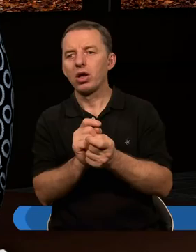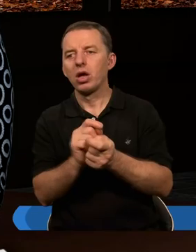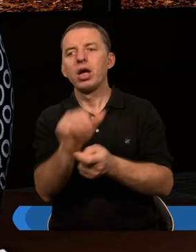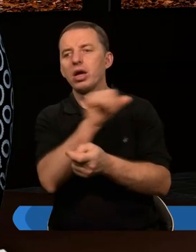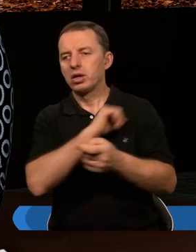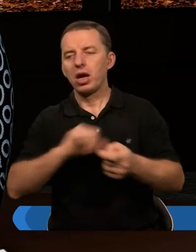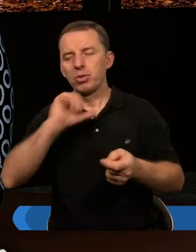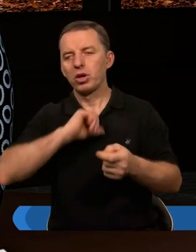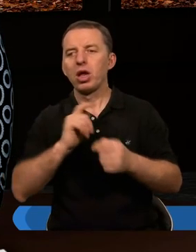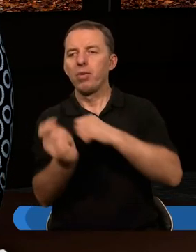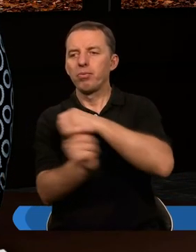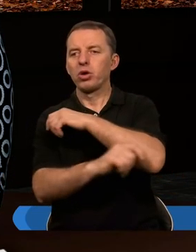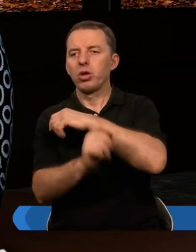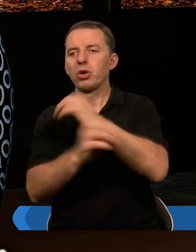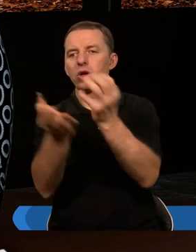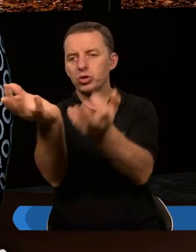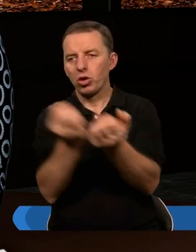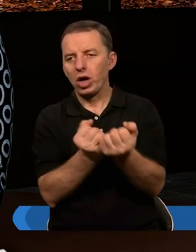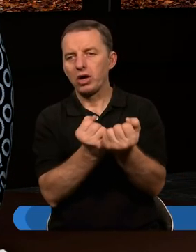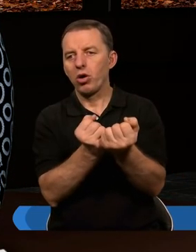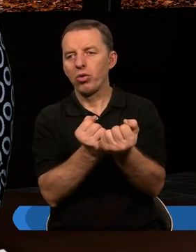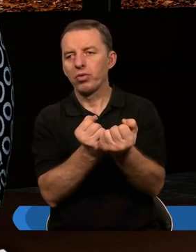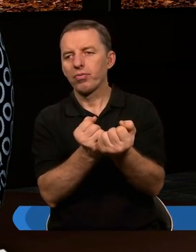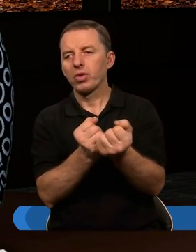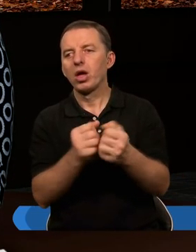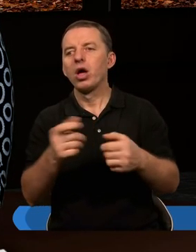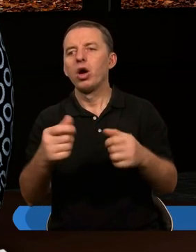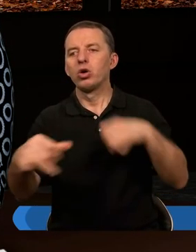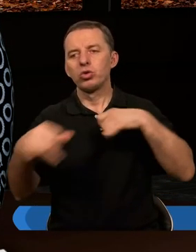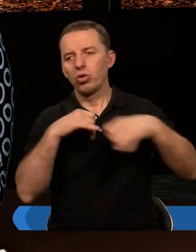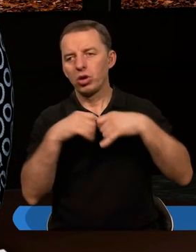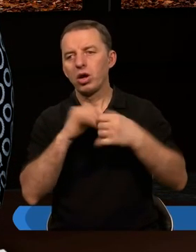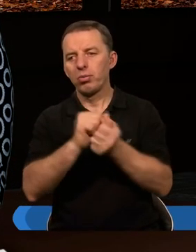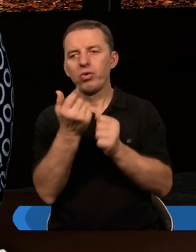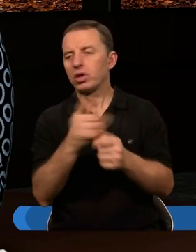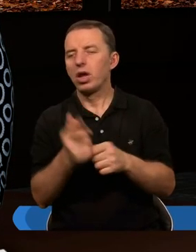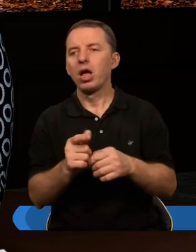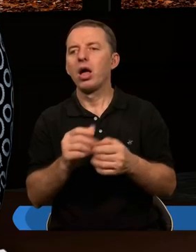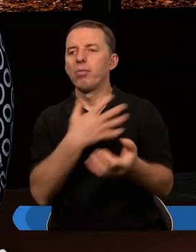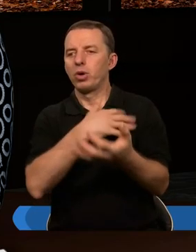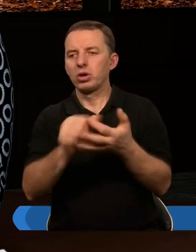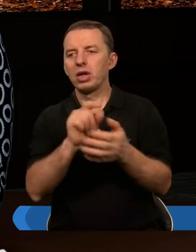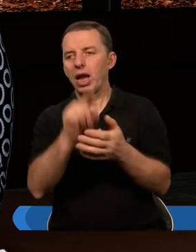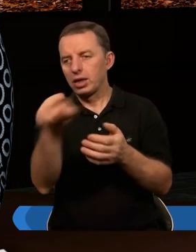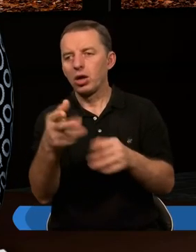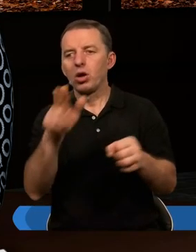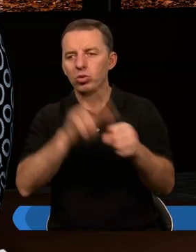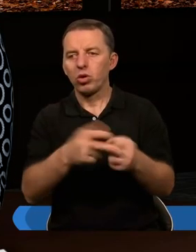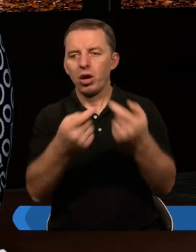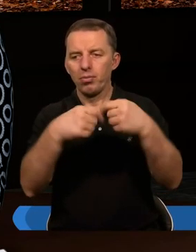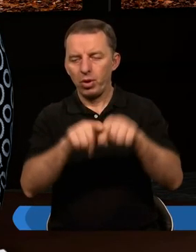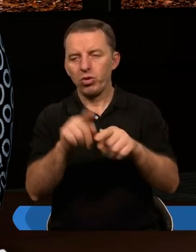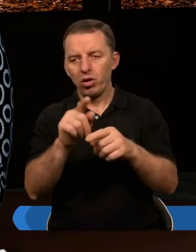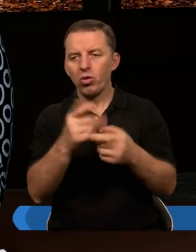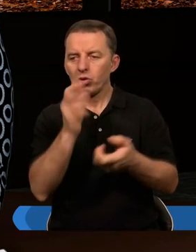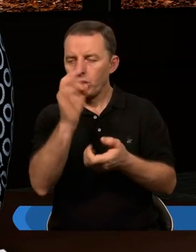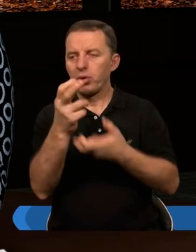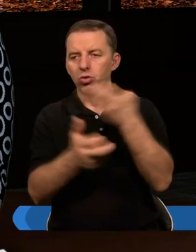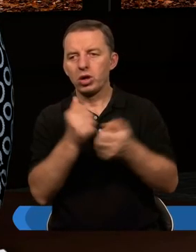sami na siebie potępienie ściągają. Rządzący bowiem nie są postrachem dla tych, którzy pełnią dobre